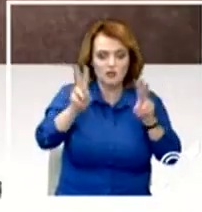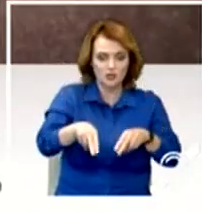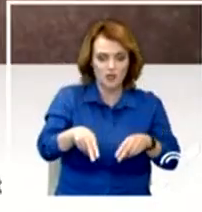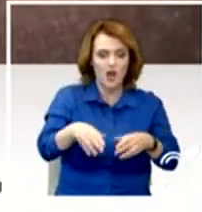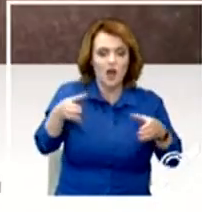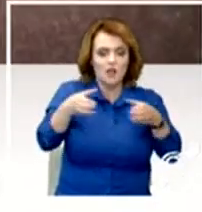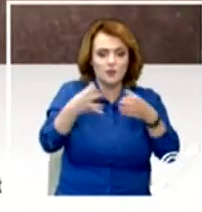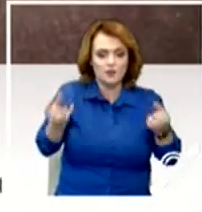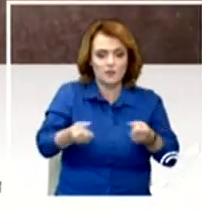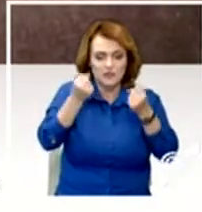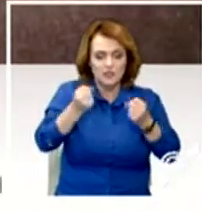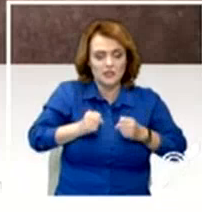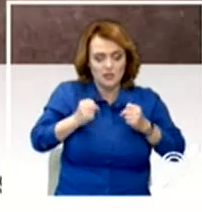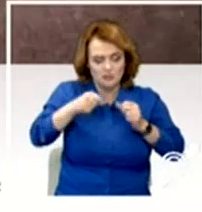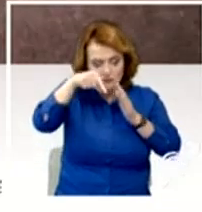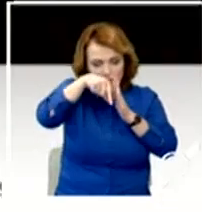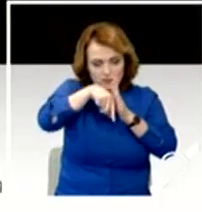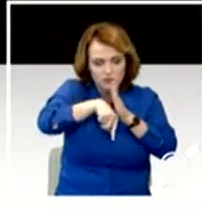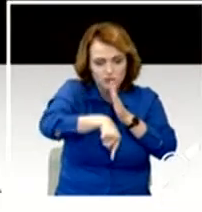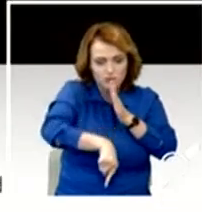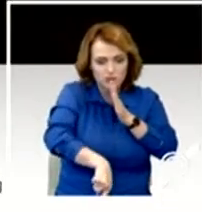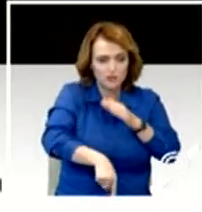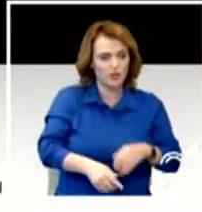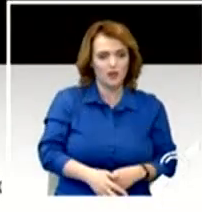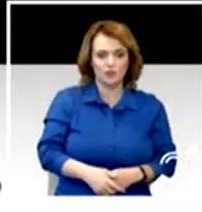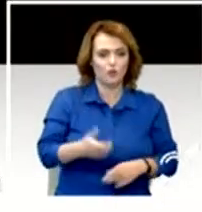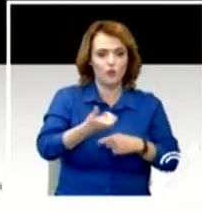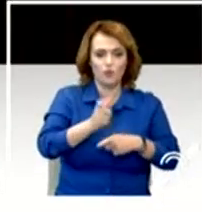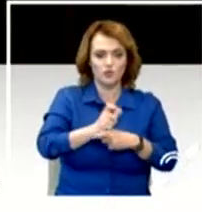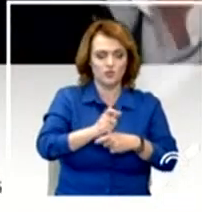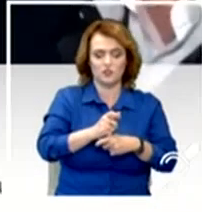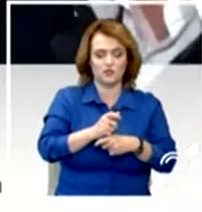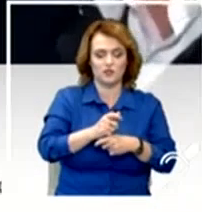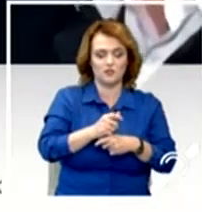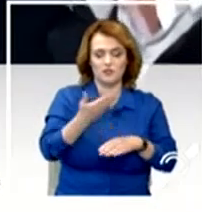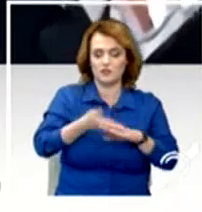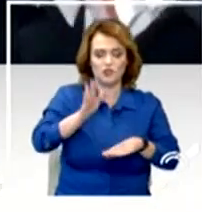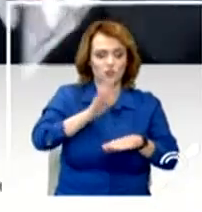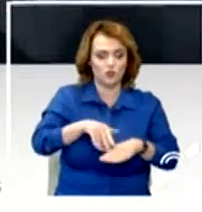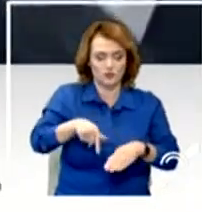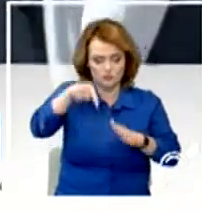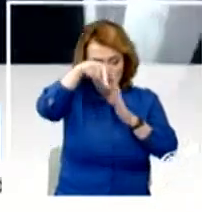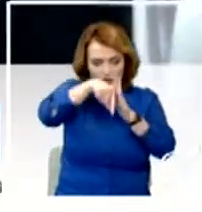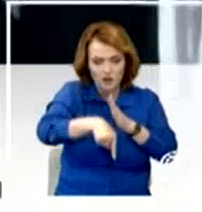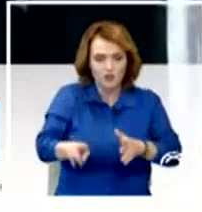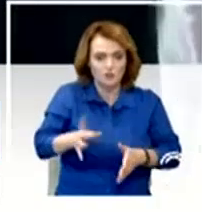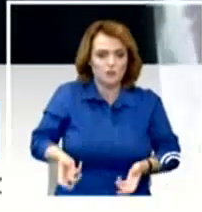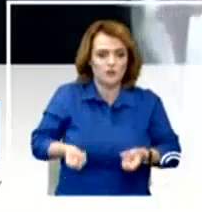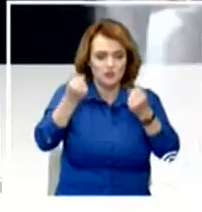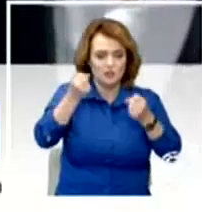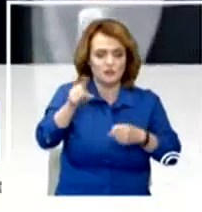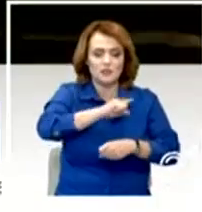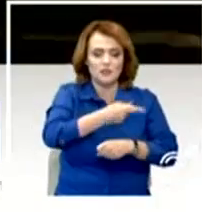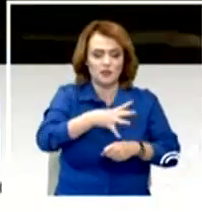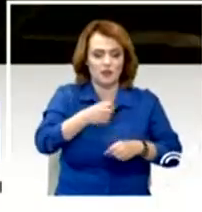toate eforturile să ajungă la ei, dar suflul deflagrației a avariat structura minei. Galerilerimizde havalandırma tertibatı